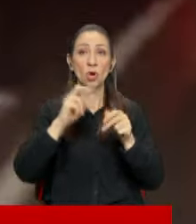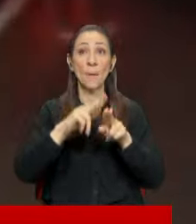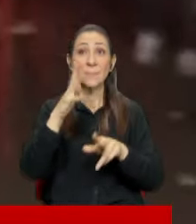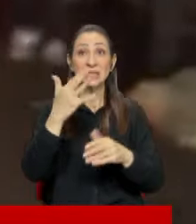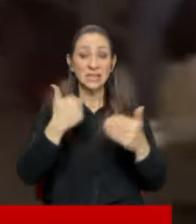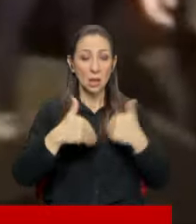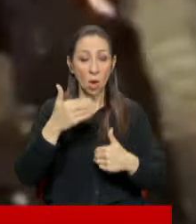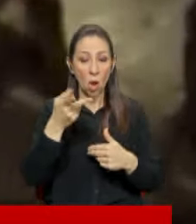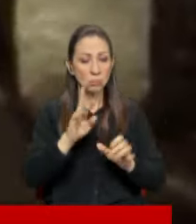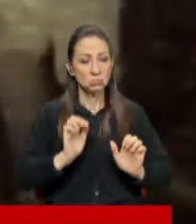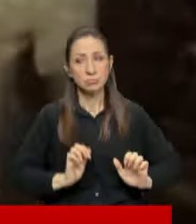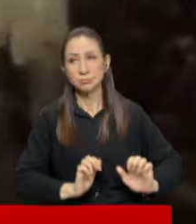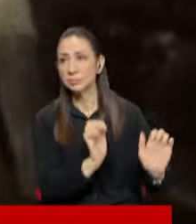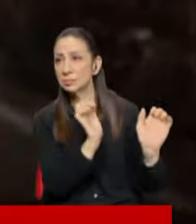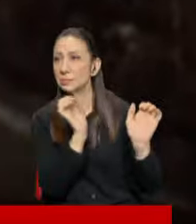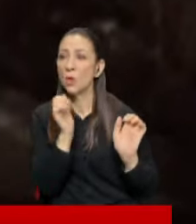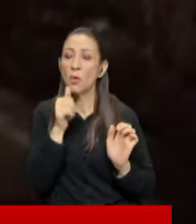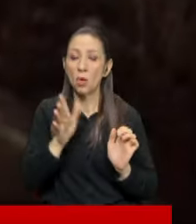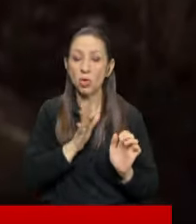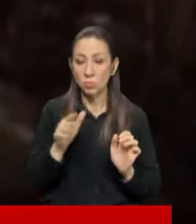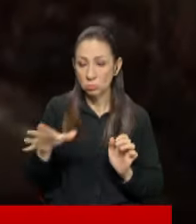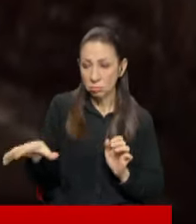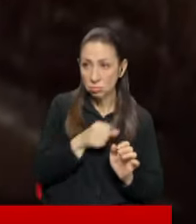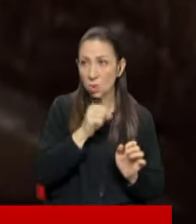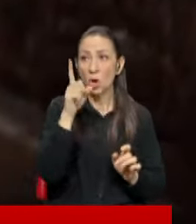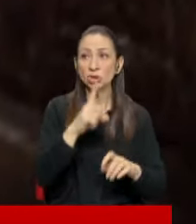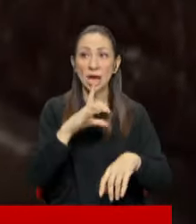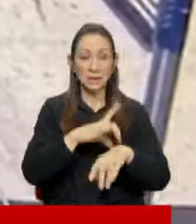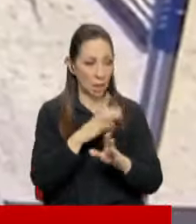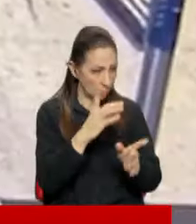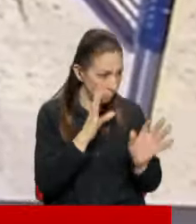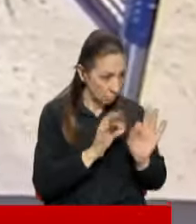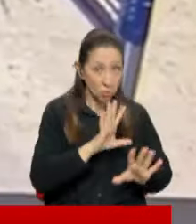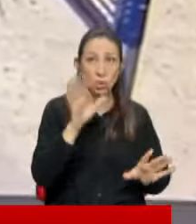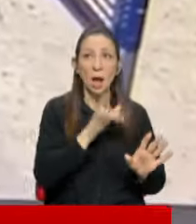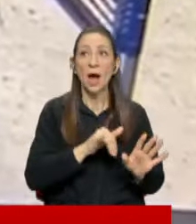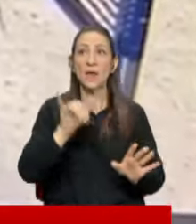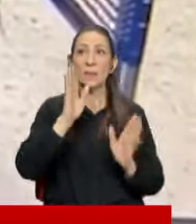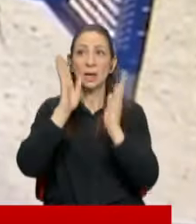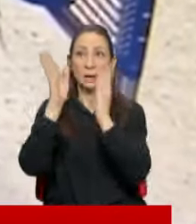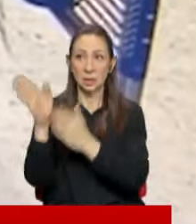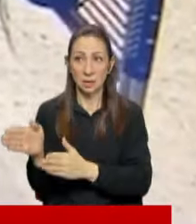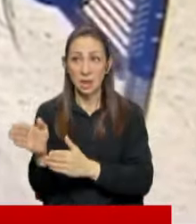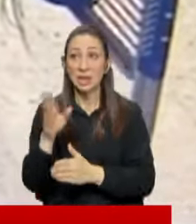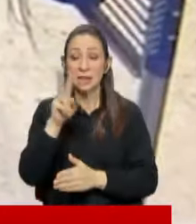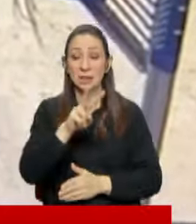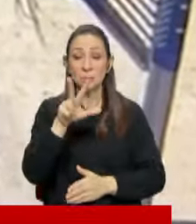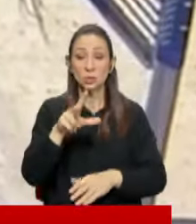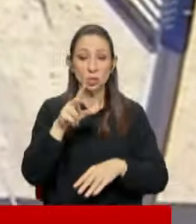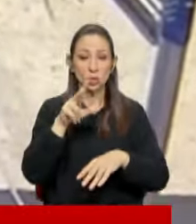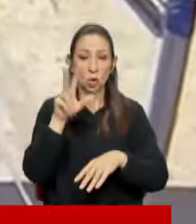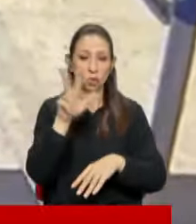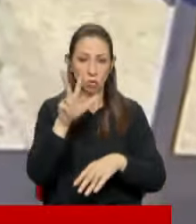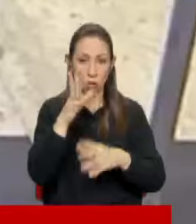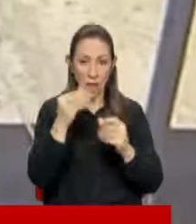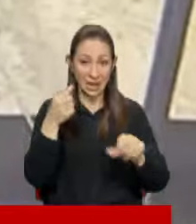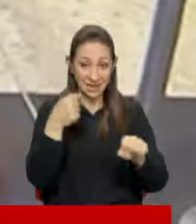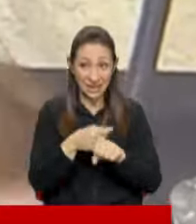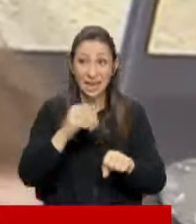olay yerinde ölüme terk edip oğlu TC'yi önce hastaneye sonra da havalimanına götürdü. 23.30'da meydana